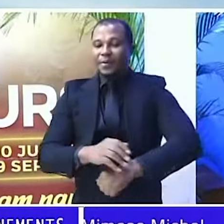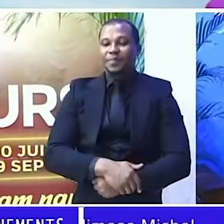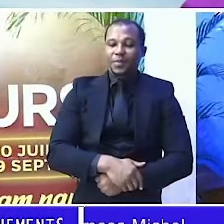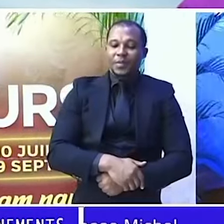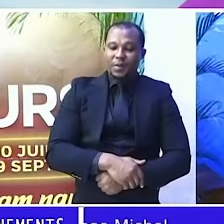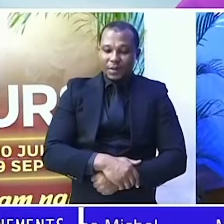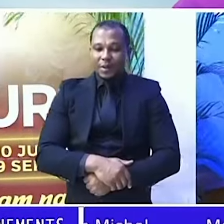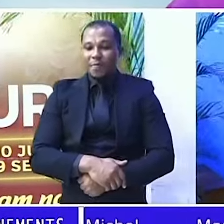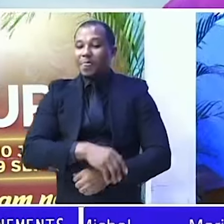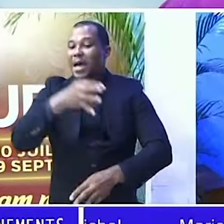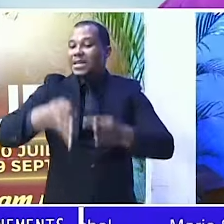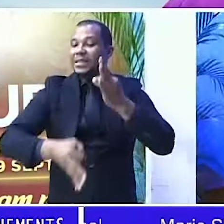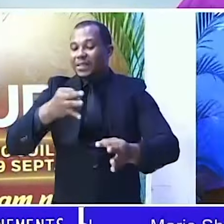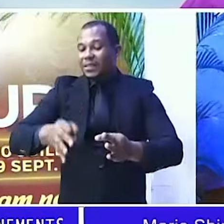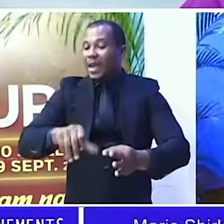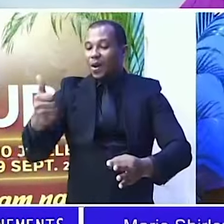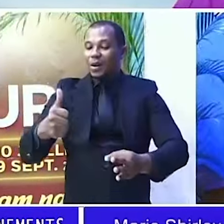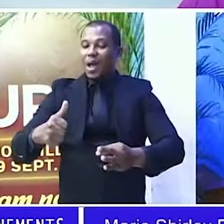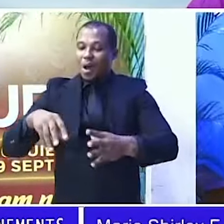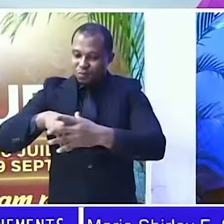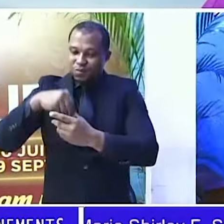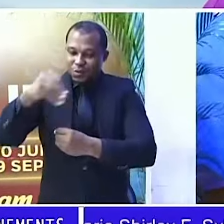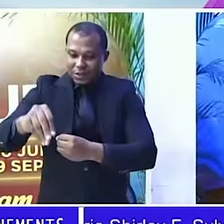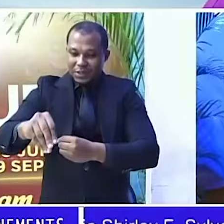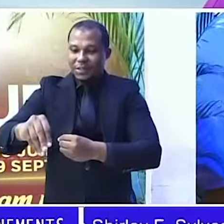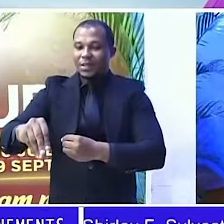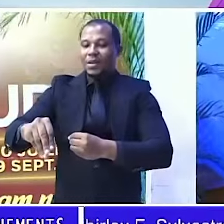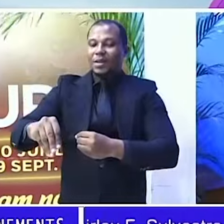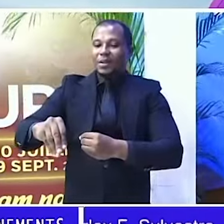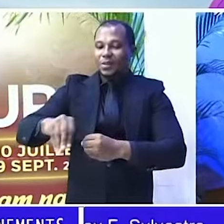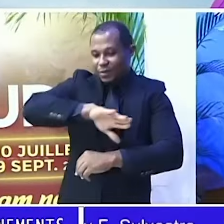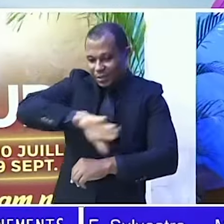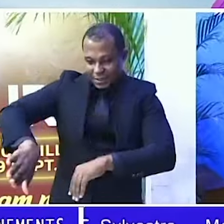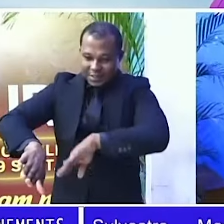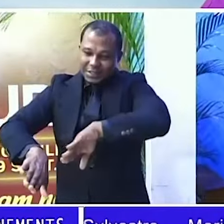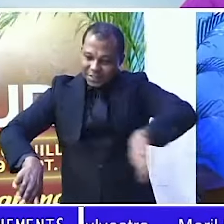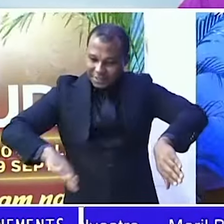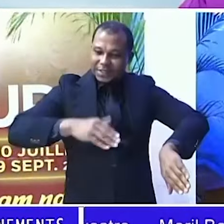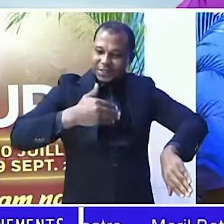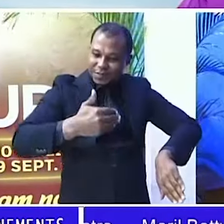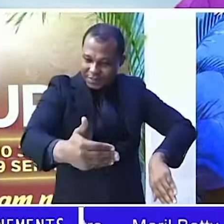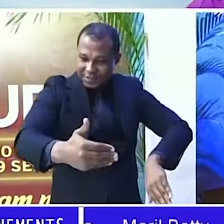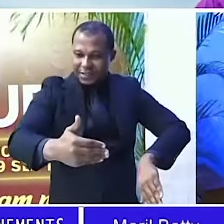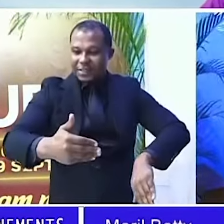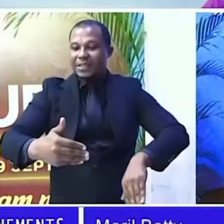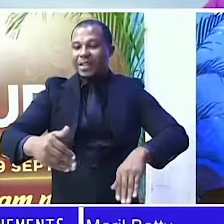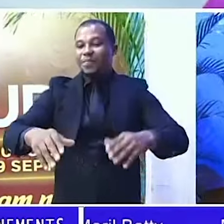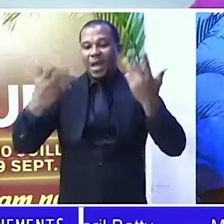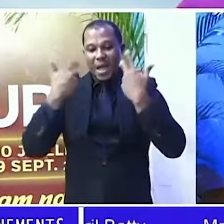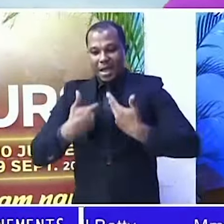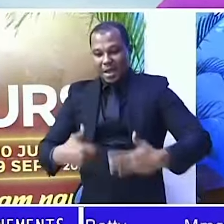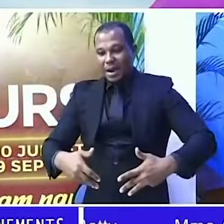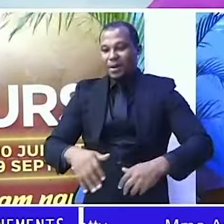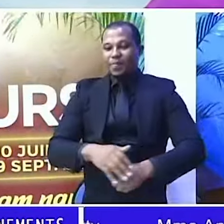pour faire l'autre sortie important, yo mette la pa. Et kon sa le longtemps de rentan, comme nous même,